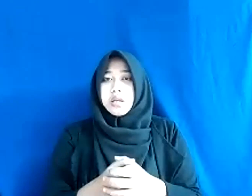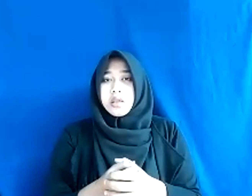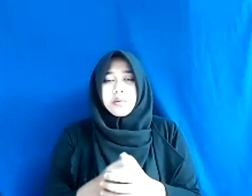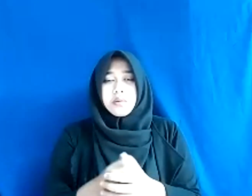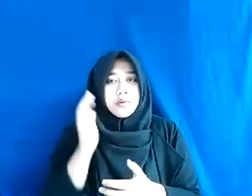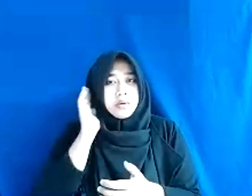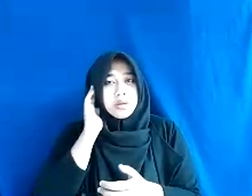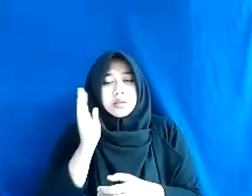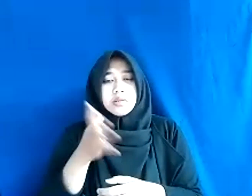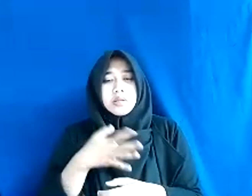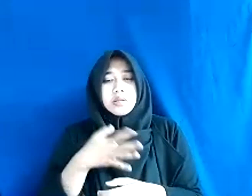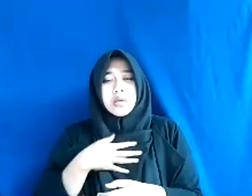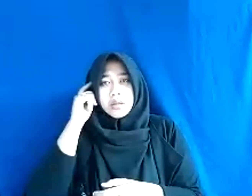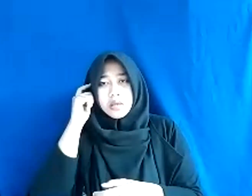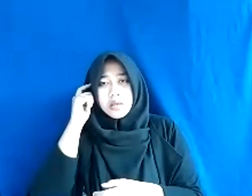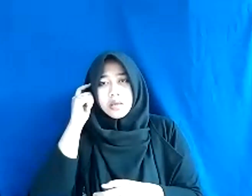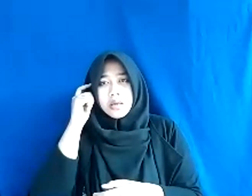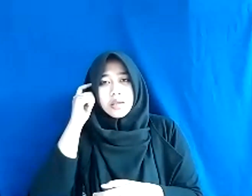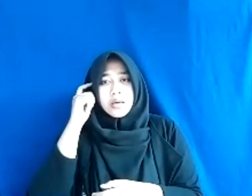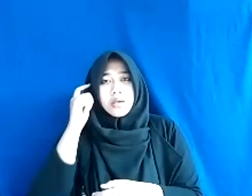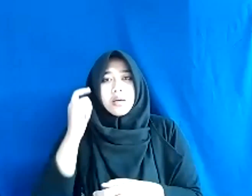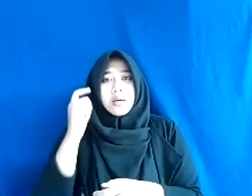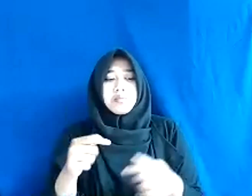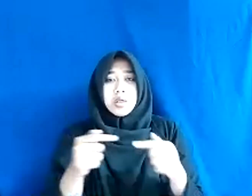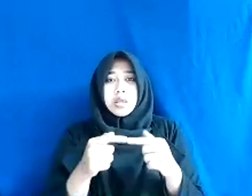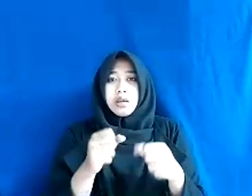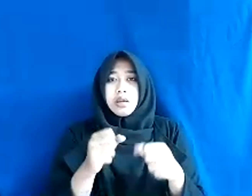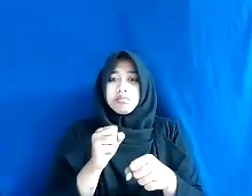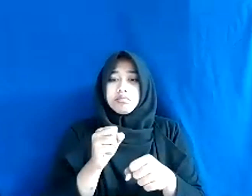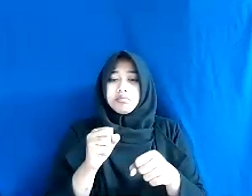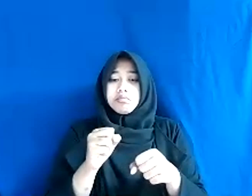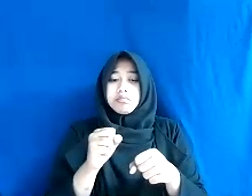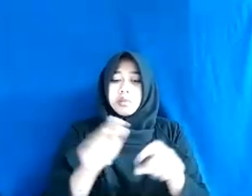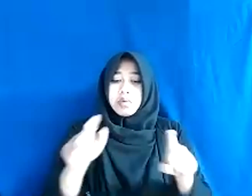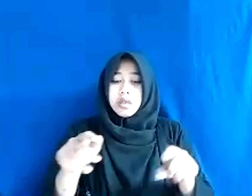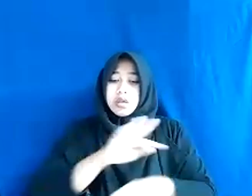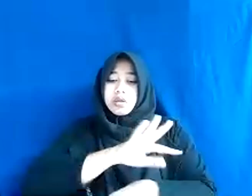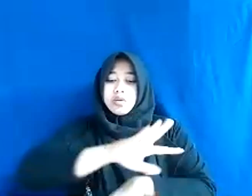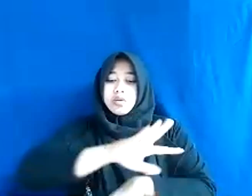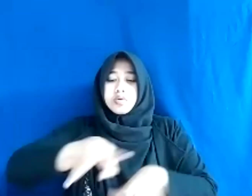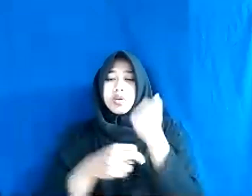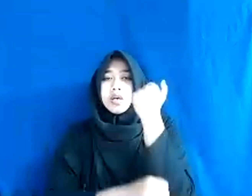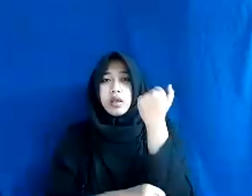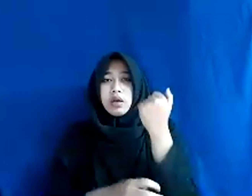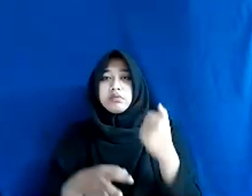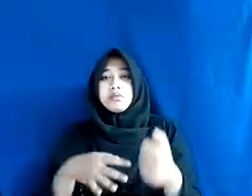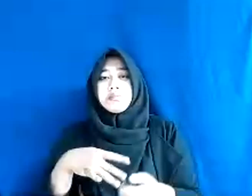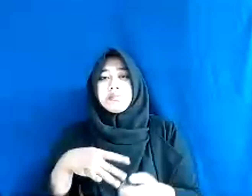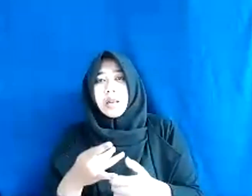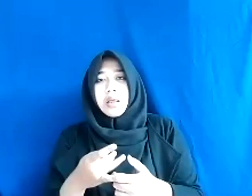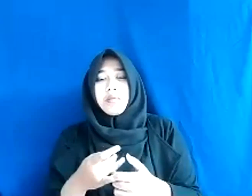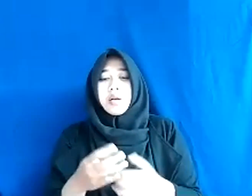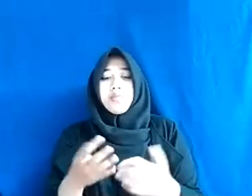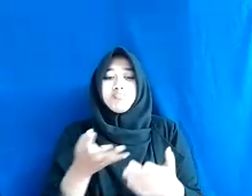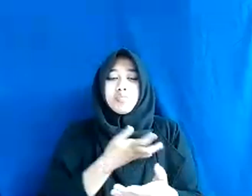pandemi sekarang ini semua negara di dunia sudah mengalaminya dan punya pengalaman. Saya berharap ya berbagai yang kita